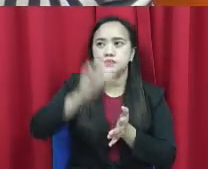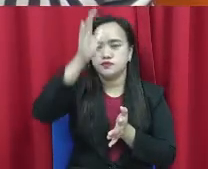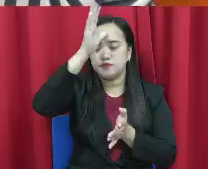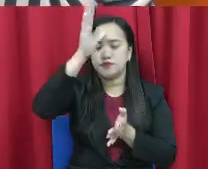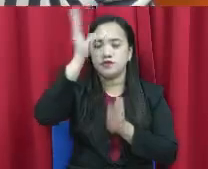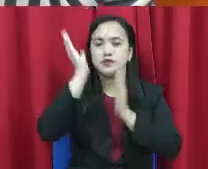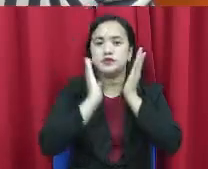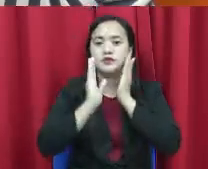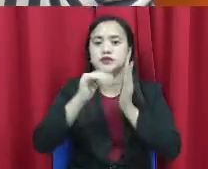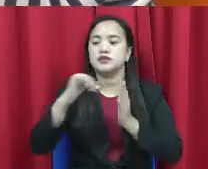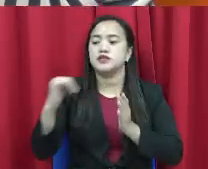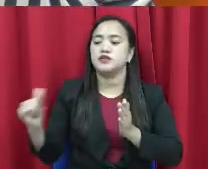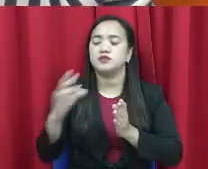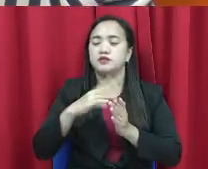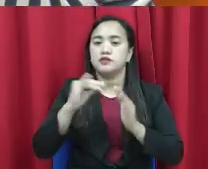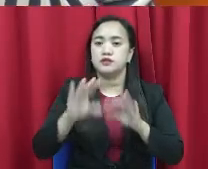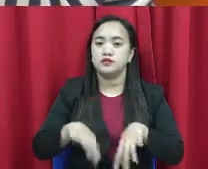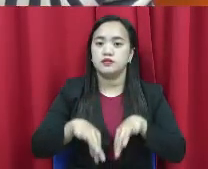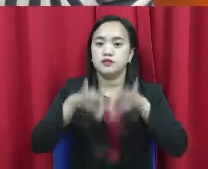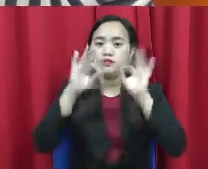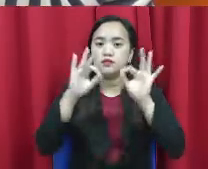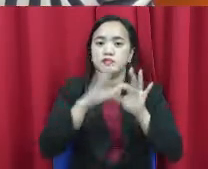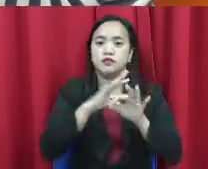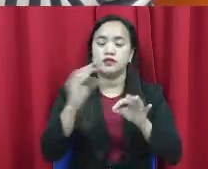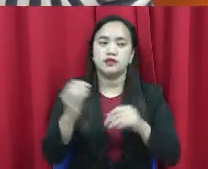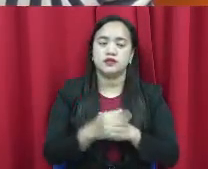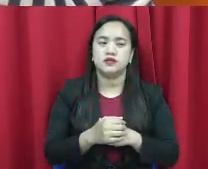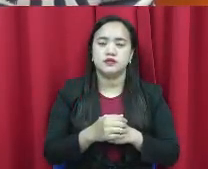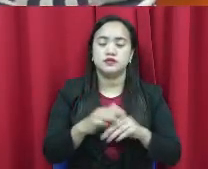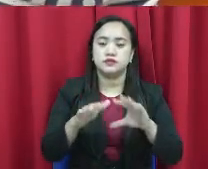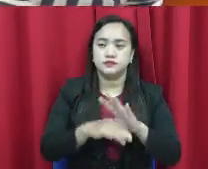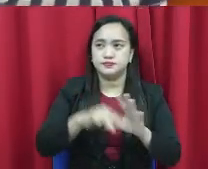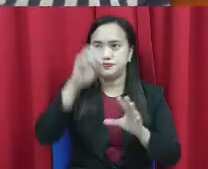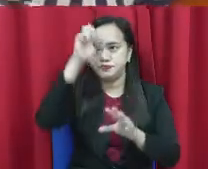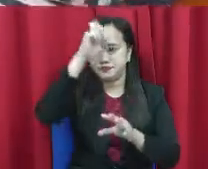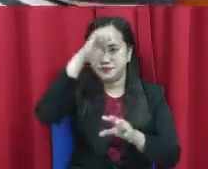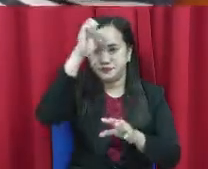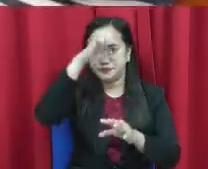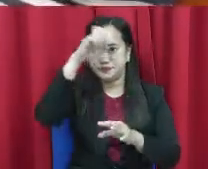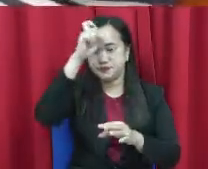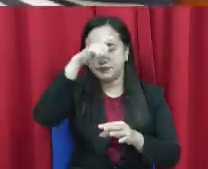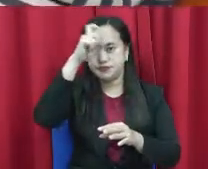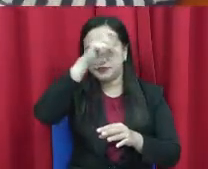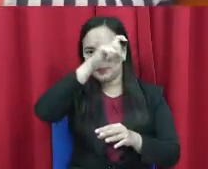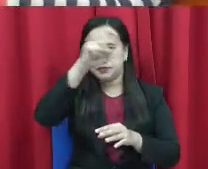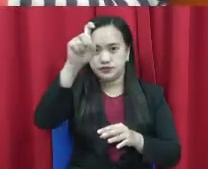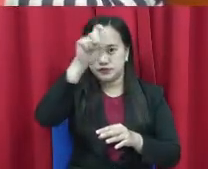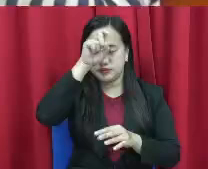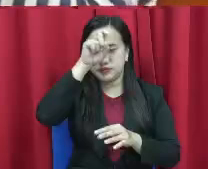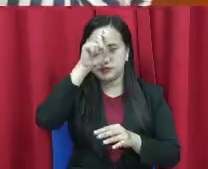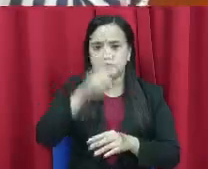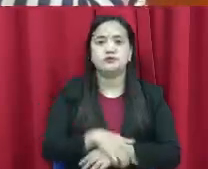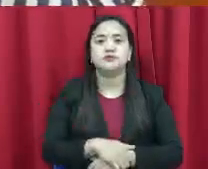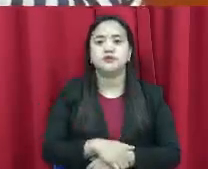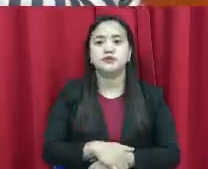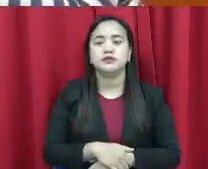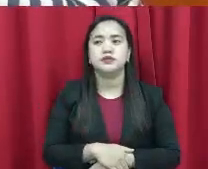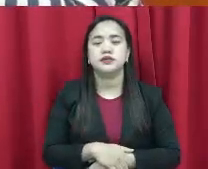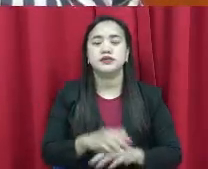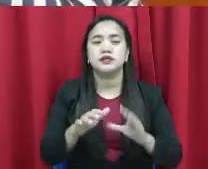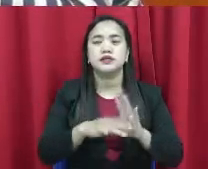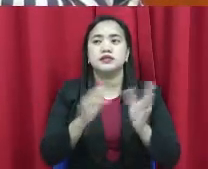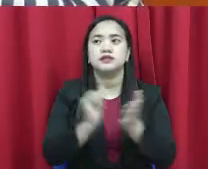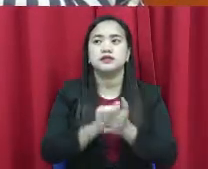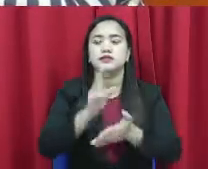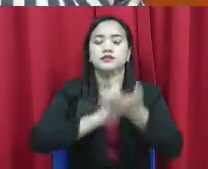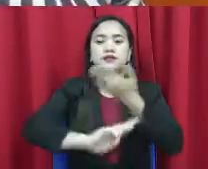serve on the other side of the flood and in Egypt and sery the Lord nandyan pa lang sa verse number 14